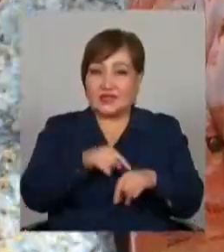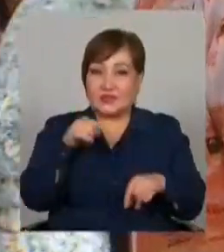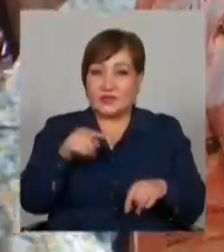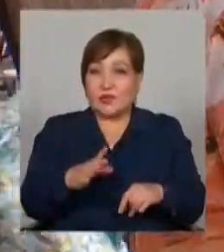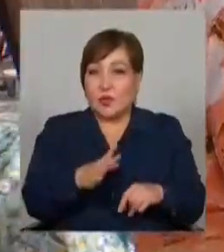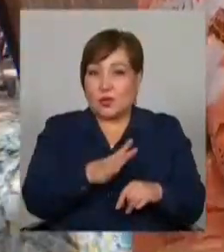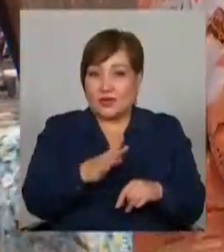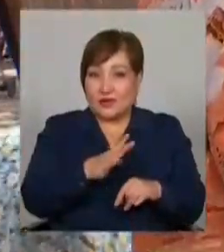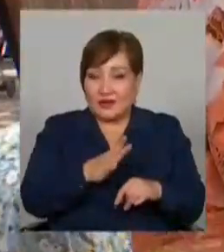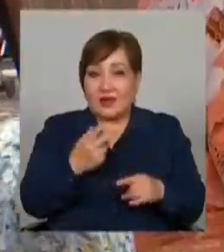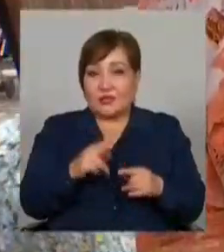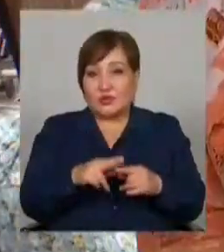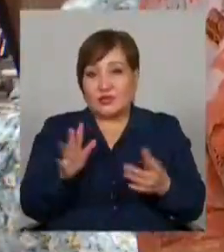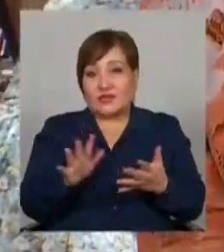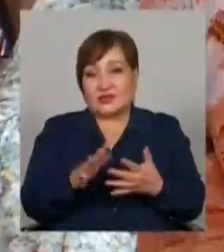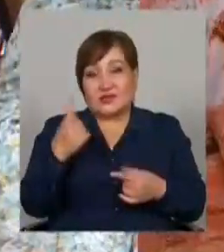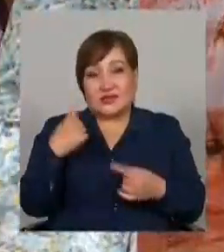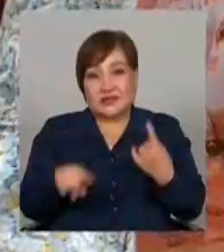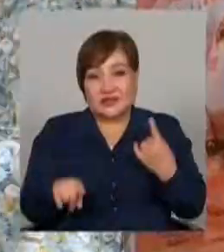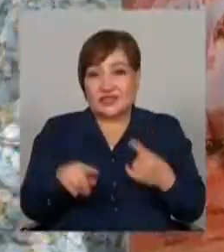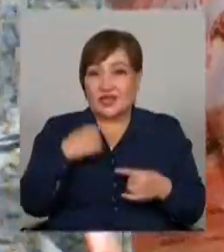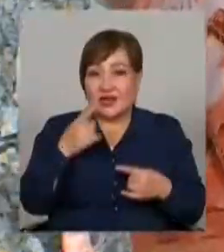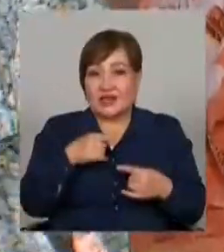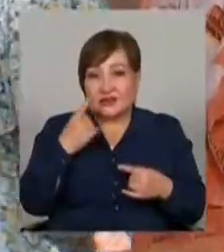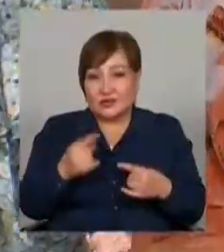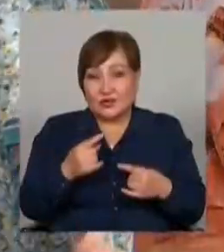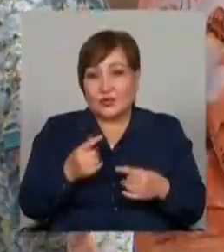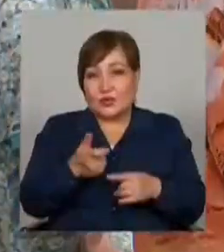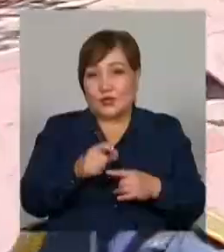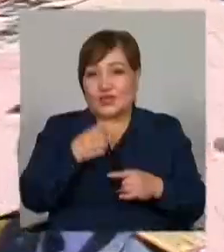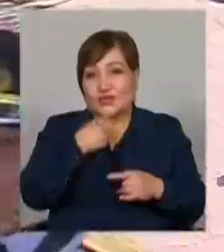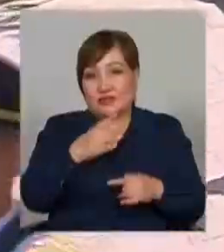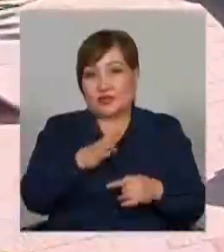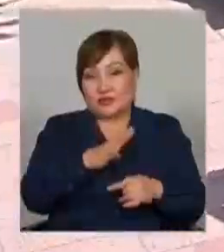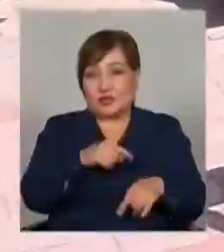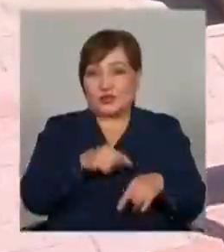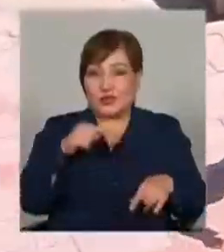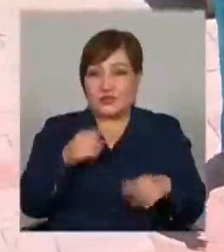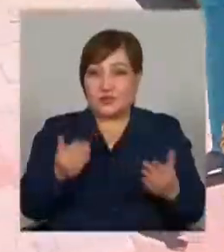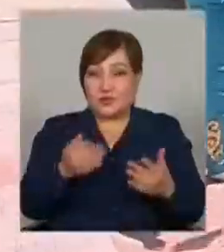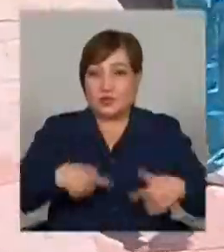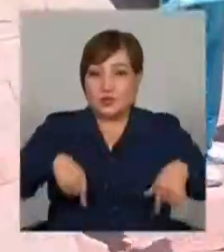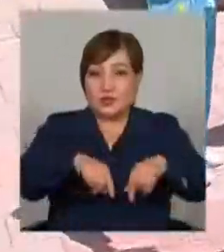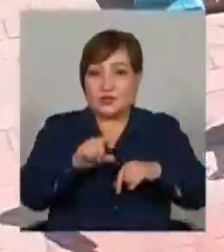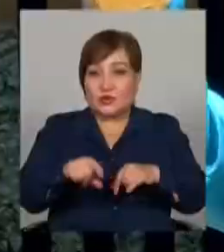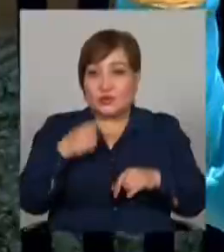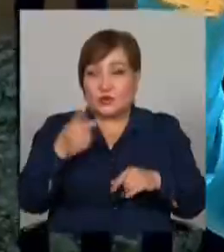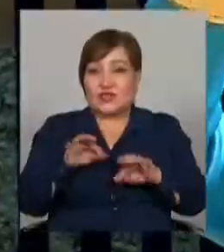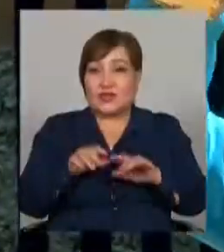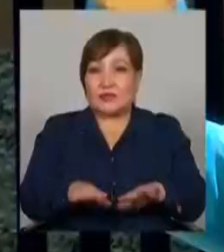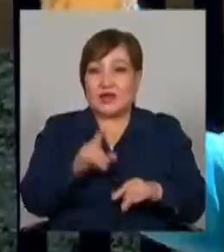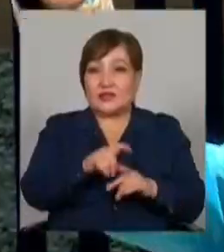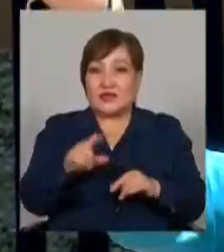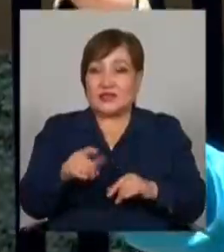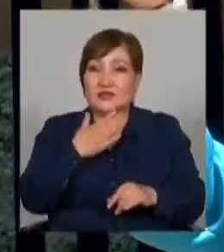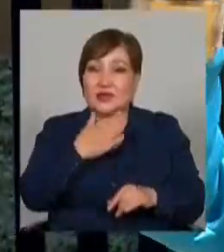бұл сезім ерекше, оны айтып сөзбен жеткізу өте қиын болып тұр маған. Ұйымдастырушылардың айтуынша мұндай шаралар азаматтарымыздың